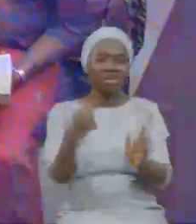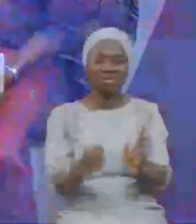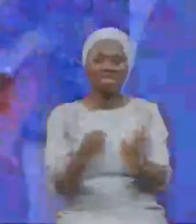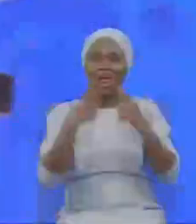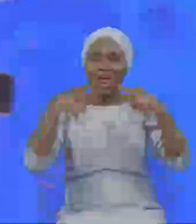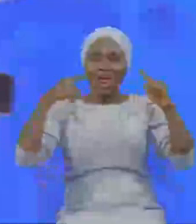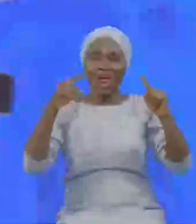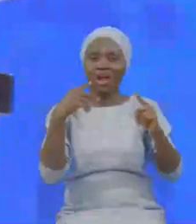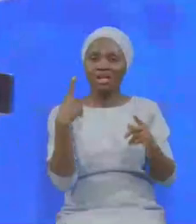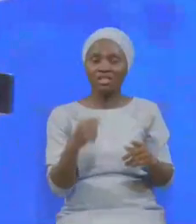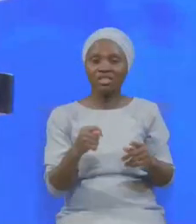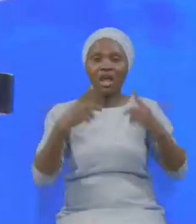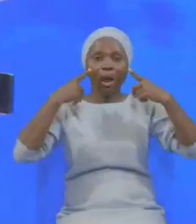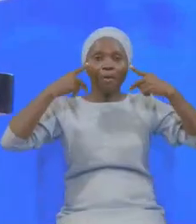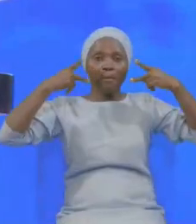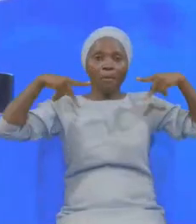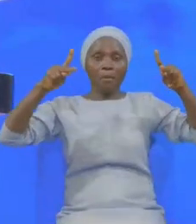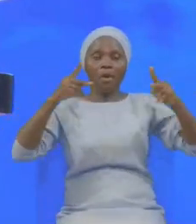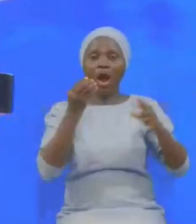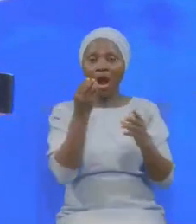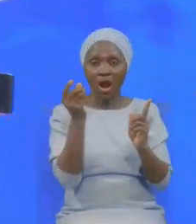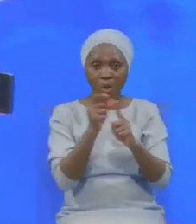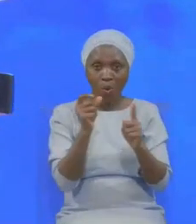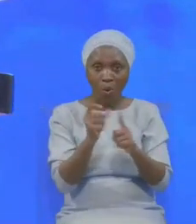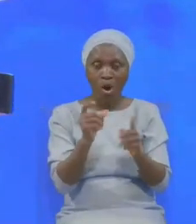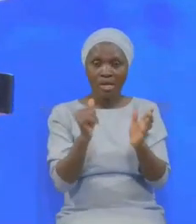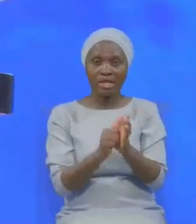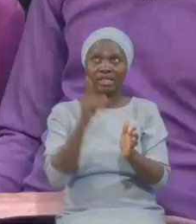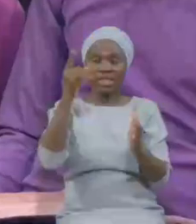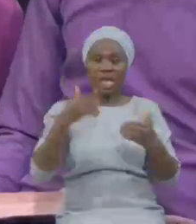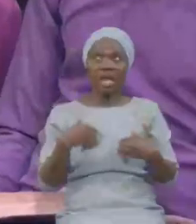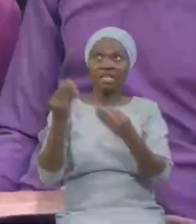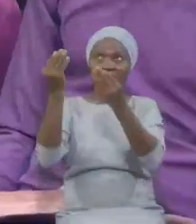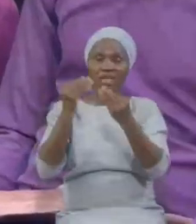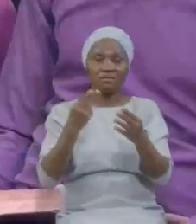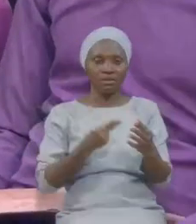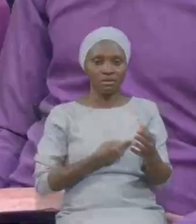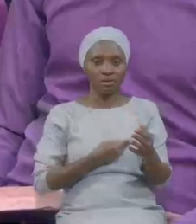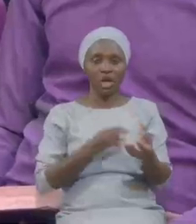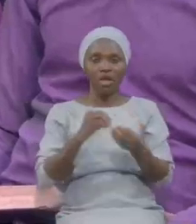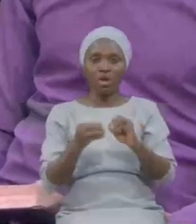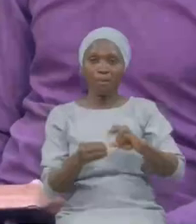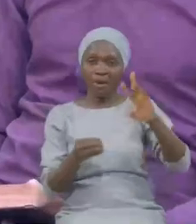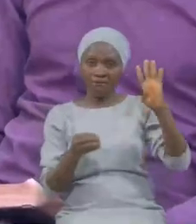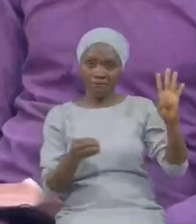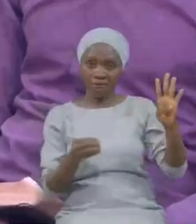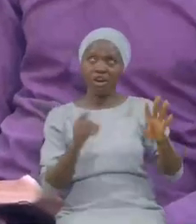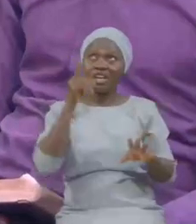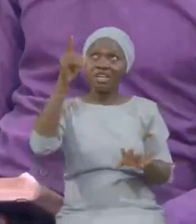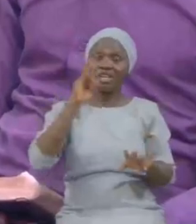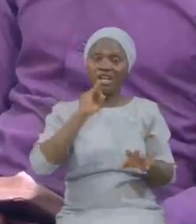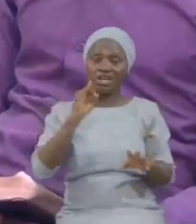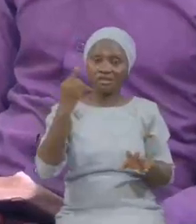la déclaration ou la proclamation que Dieu a faite. Numéro 4, il est